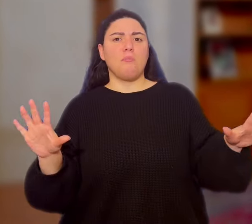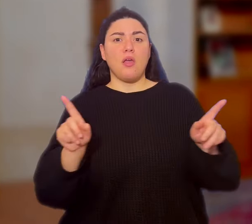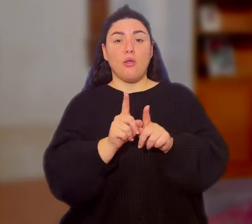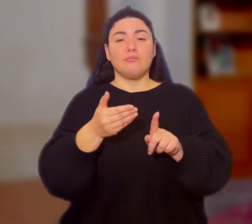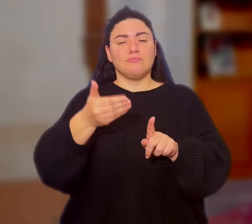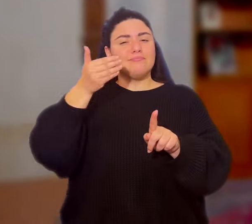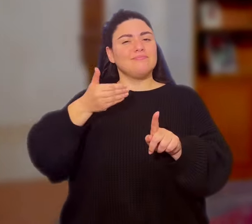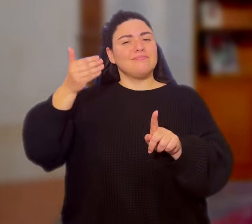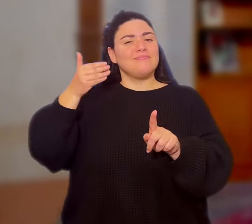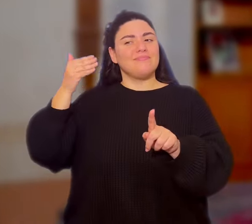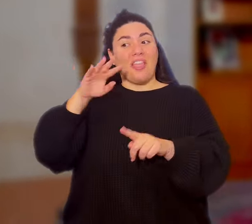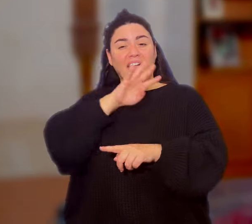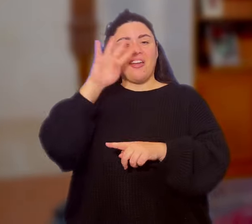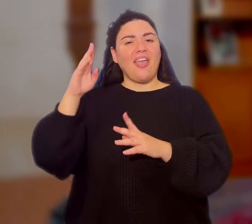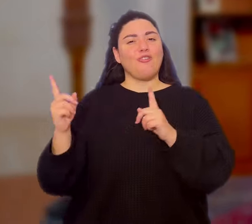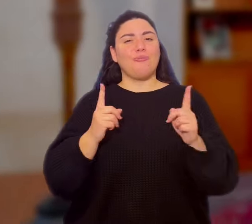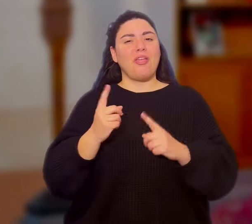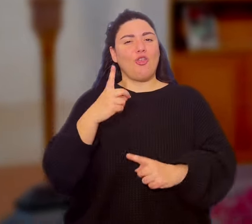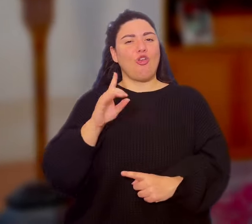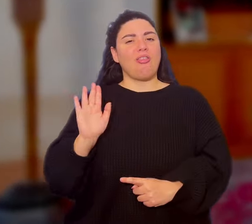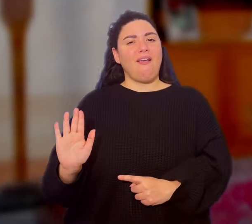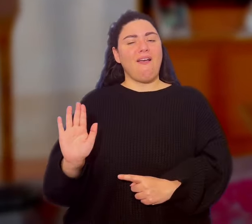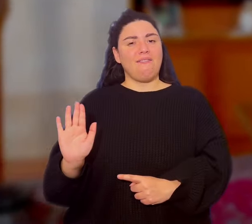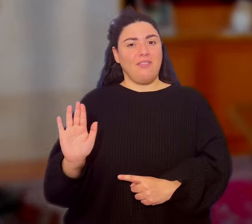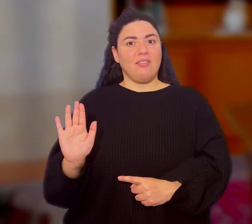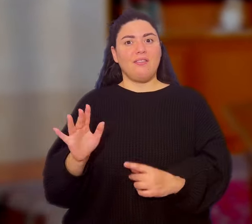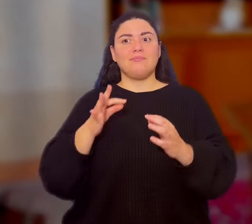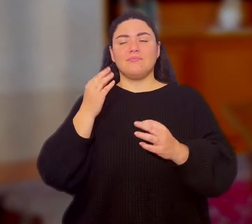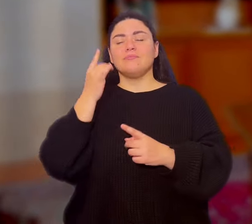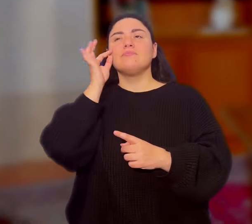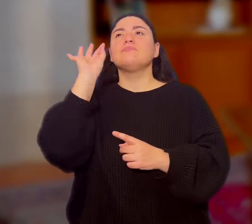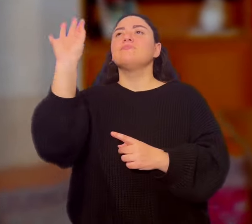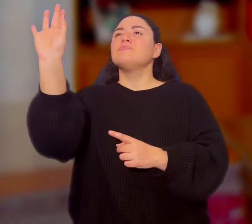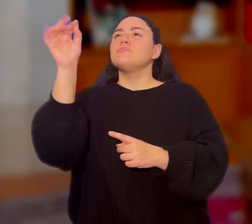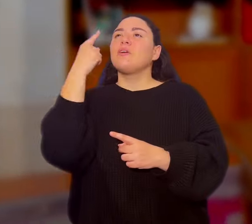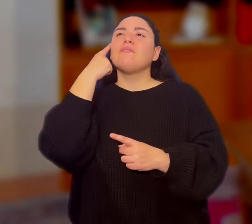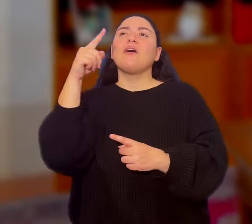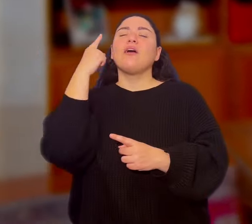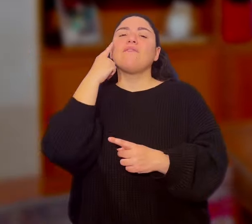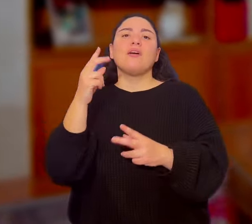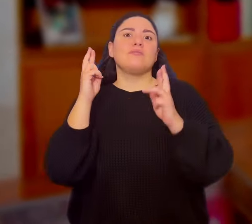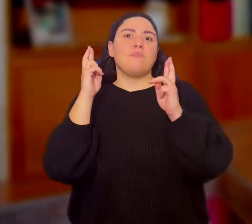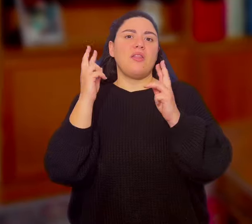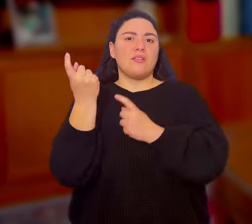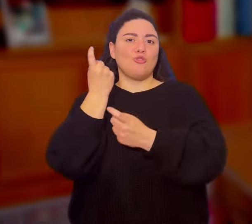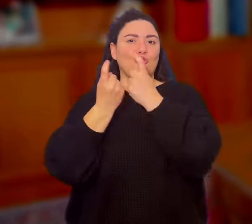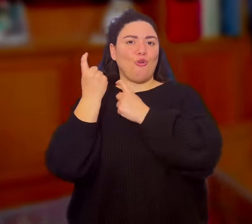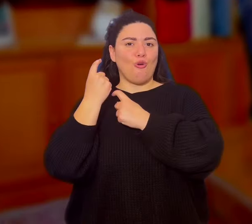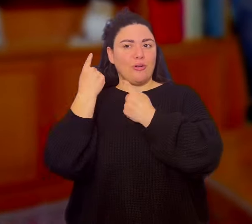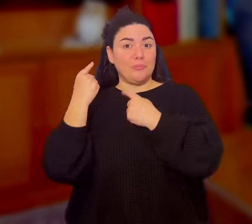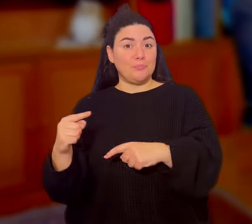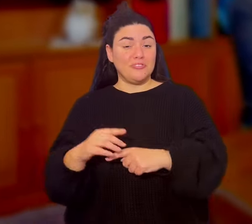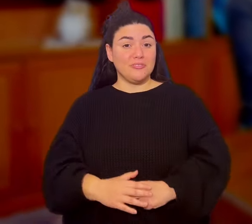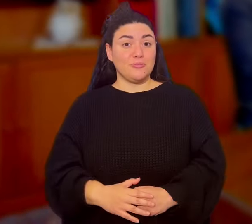avevano nel nel regno di Davide il loro punto di riferimento la loro grande speranza ma già